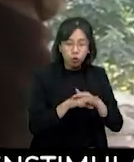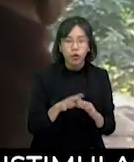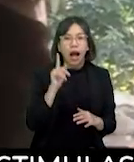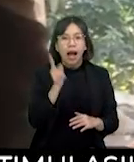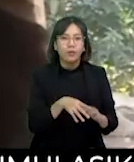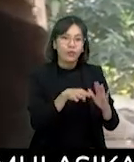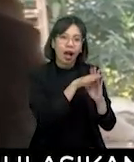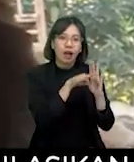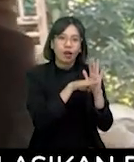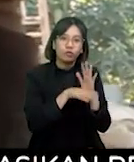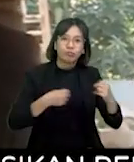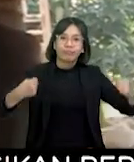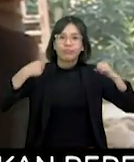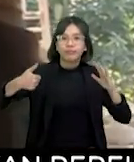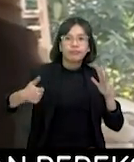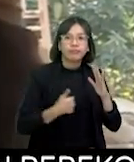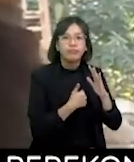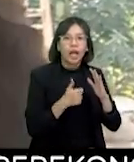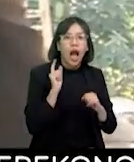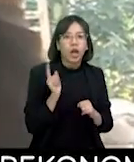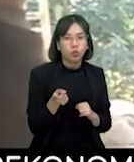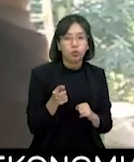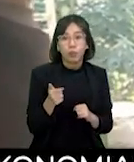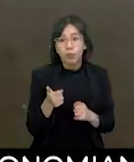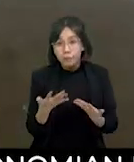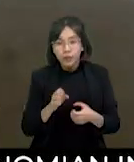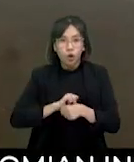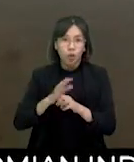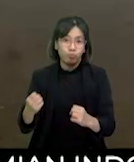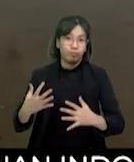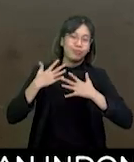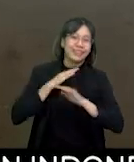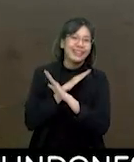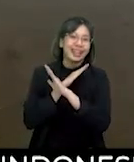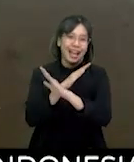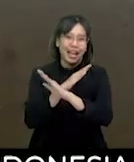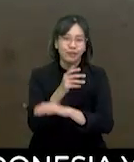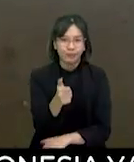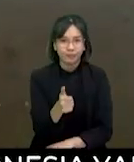untuk mencegah penyebaran COVID-19. Dari Kulon Progo, Yogyakarta, Budi Utomo Ayus melaporkan.